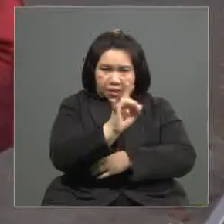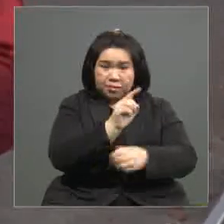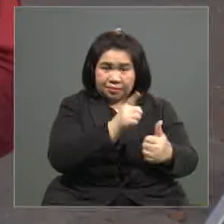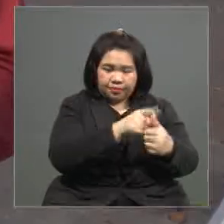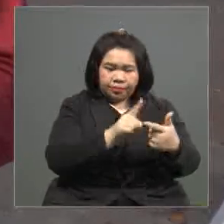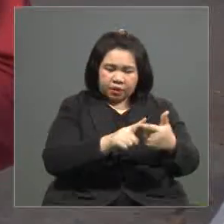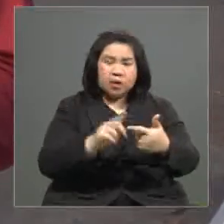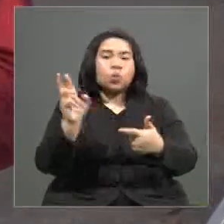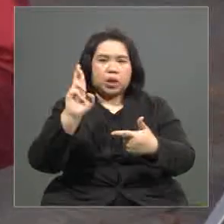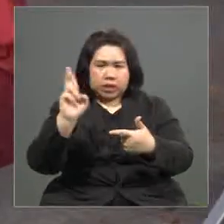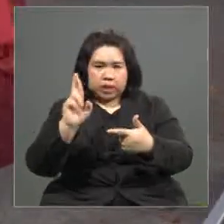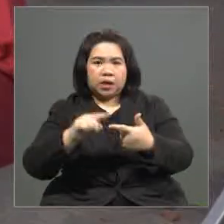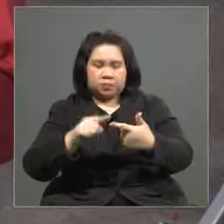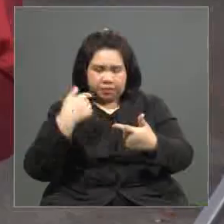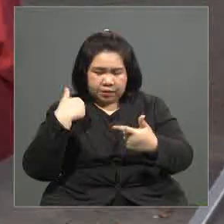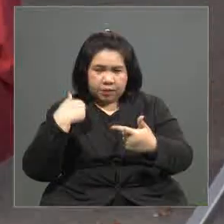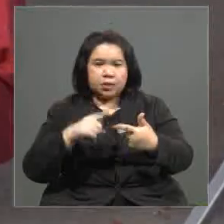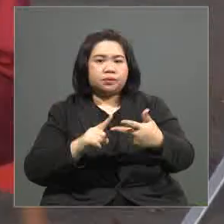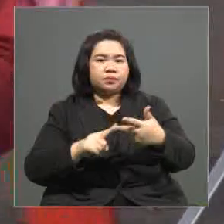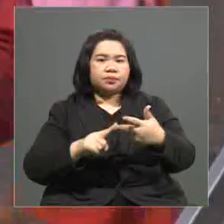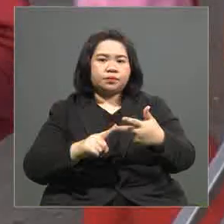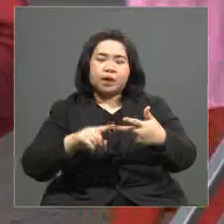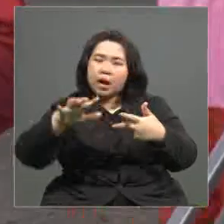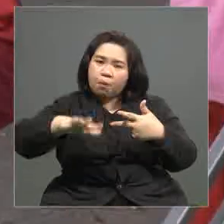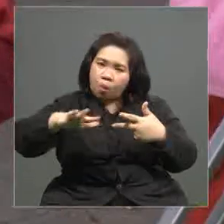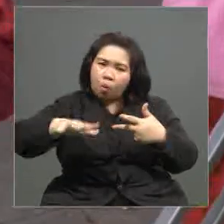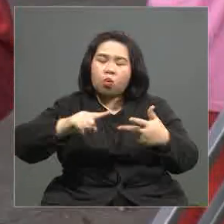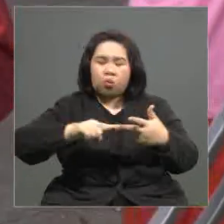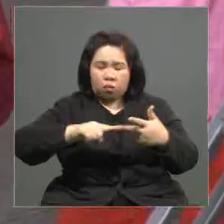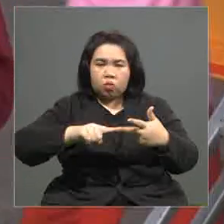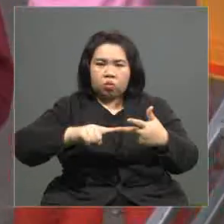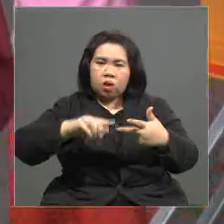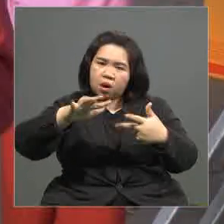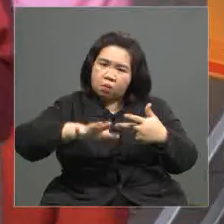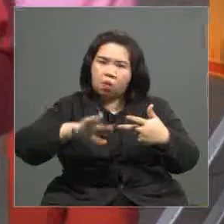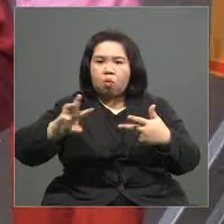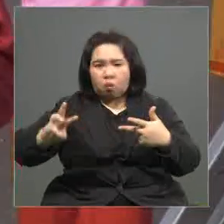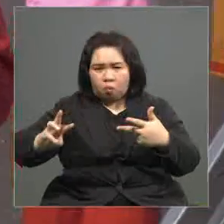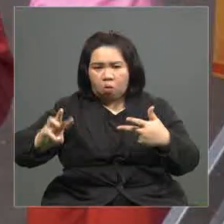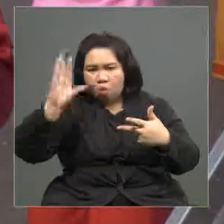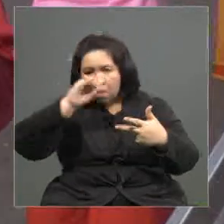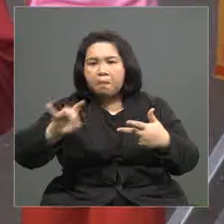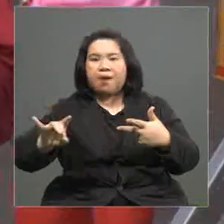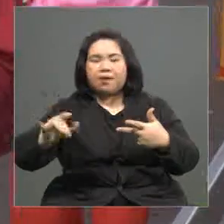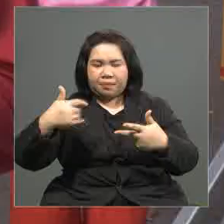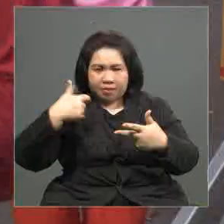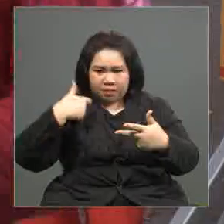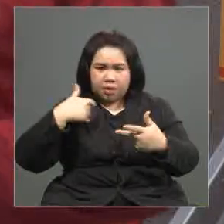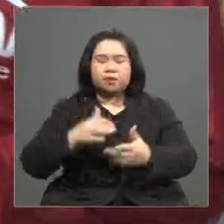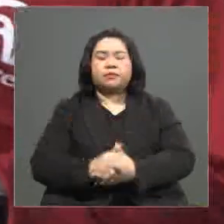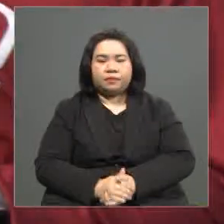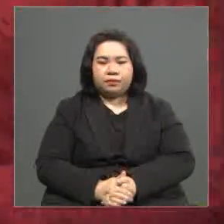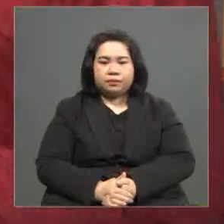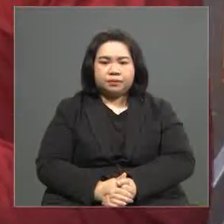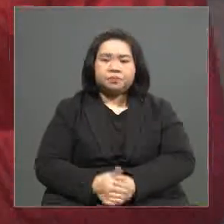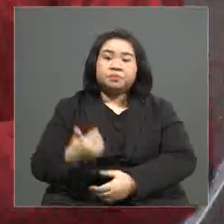ประมาณเที่ยงนะครับแล้วก็ช่วงเย็นก็ประมาณ5โมงเย็นถึง6โมงเย็น2ทุ่มอะไรเงี้ยครับนะครับแล้วก็เราจ